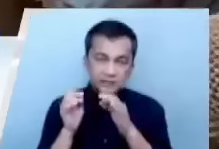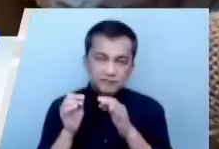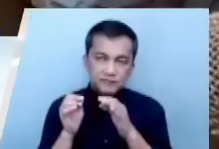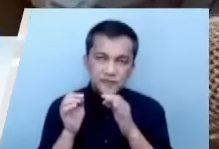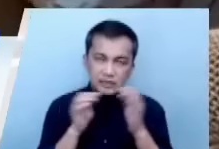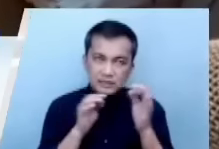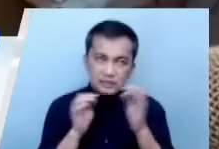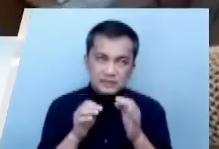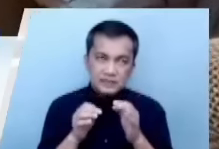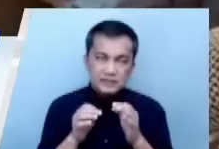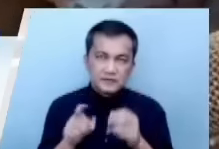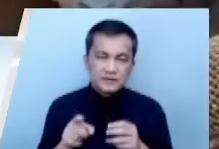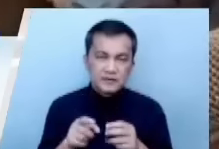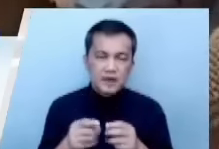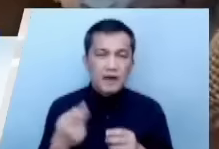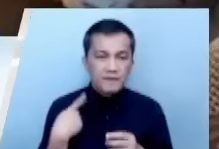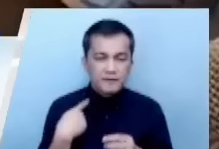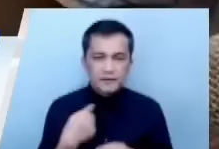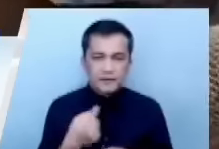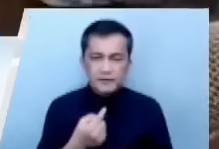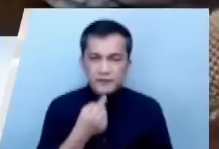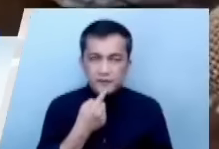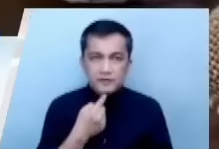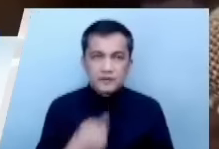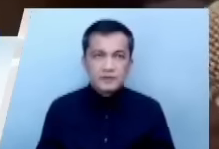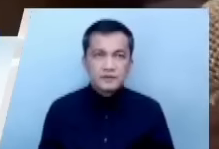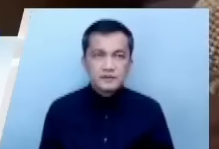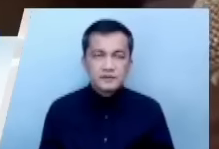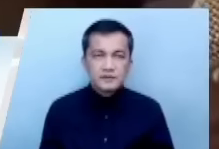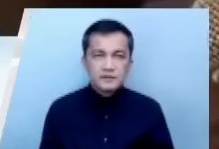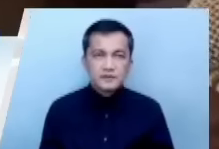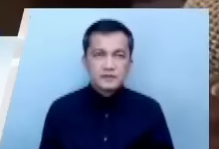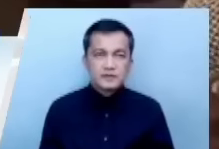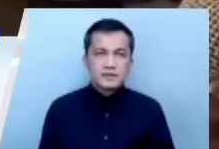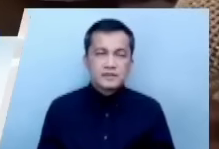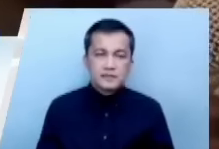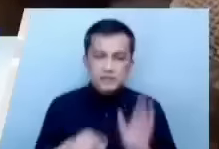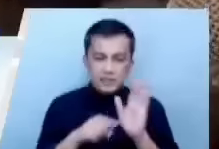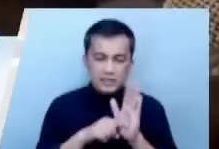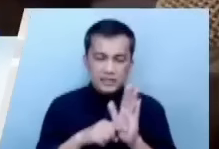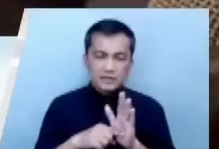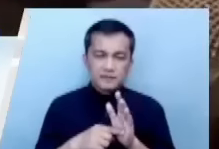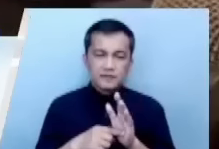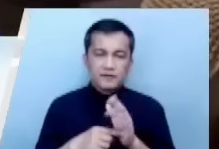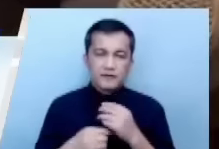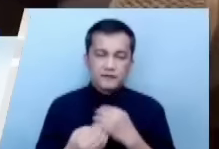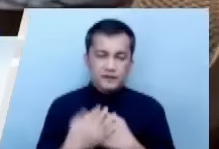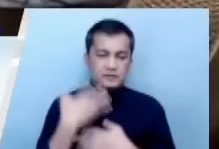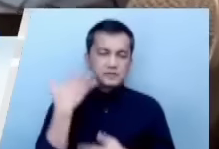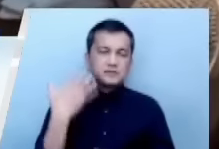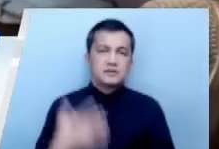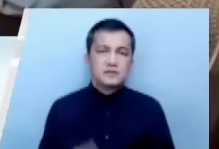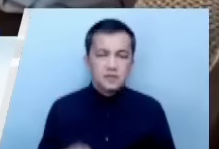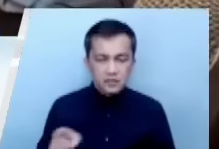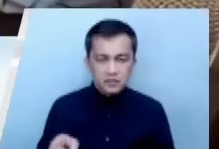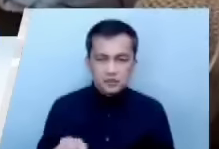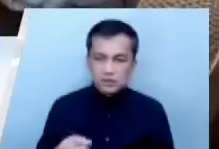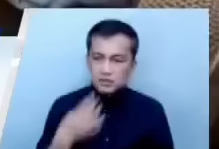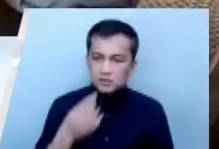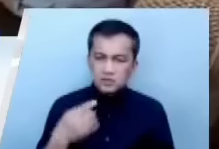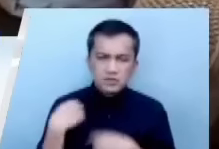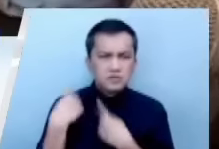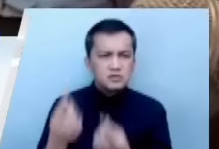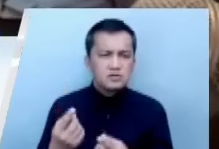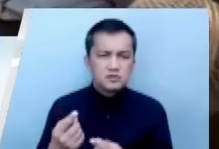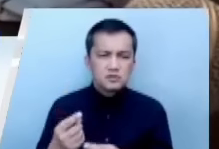very serious side effects. And PRRD has been taking the drug for a very long